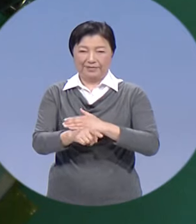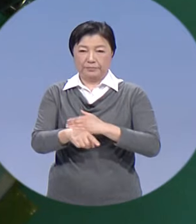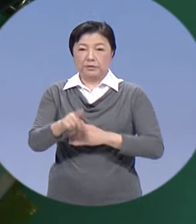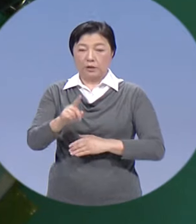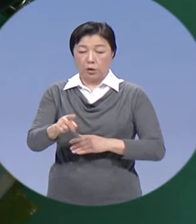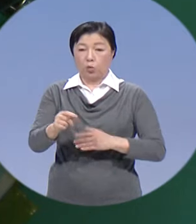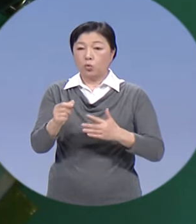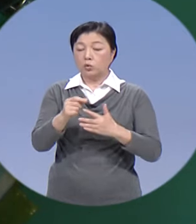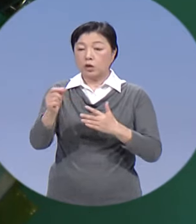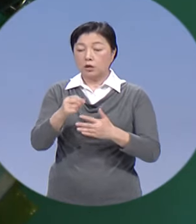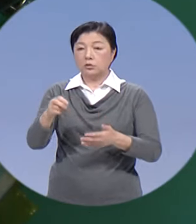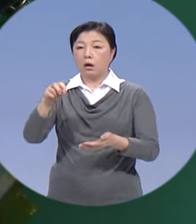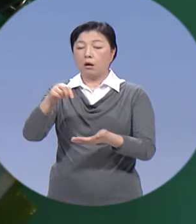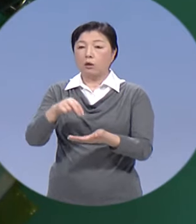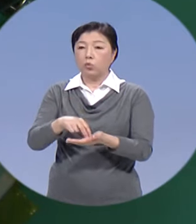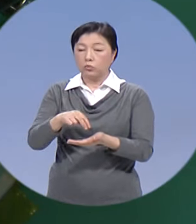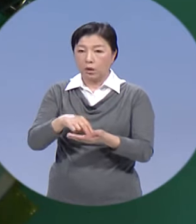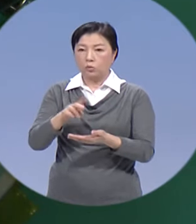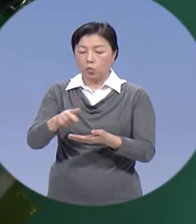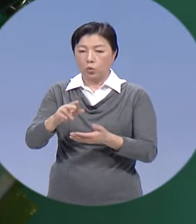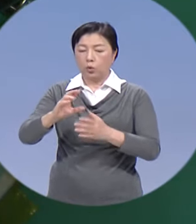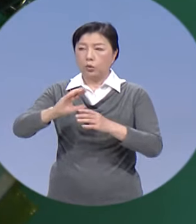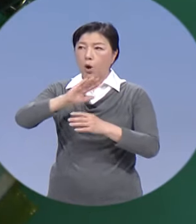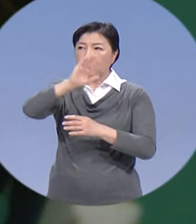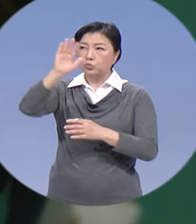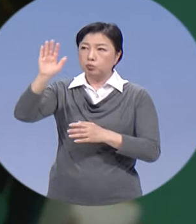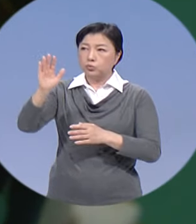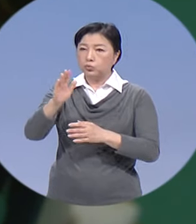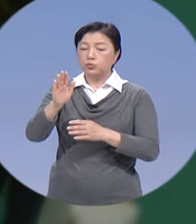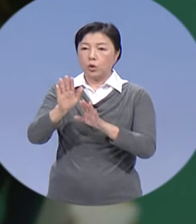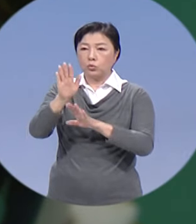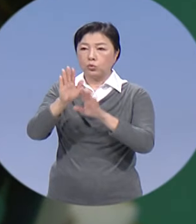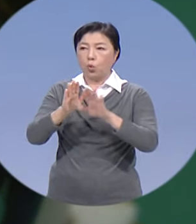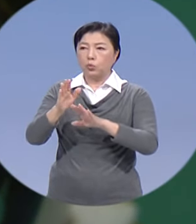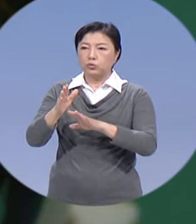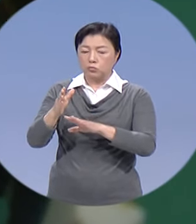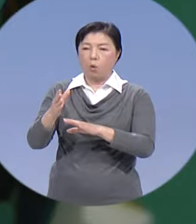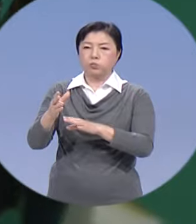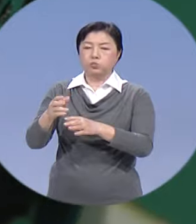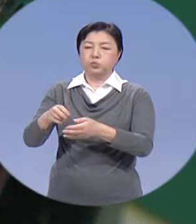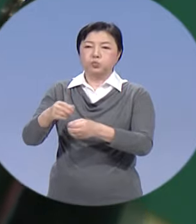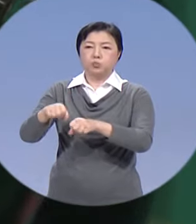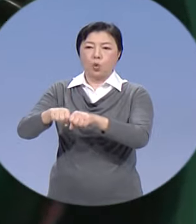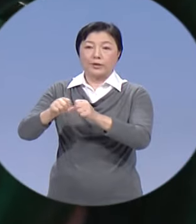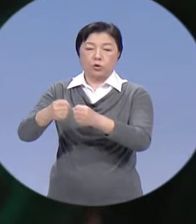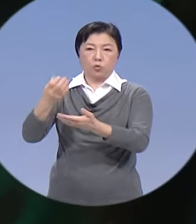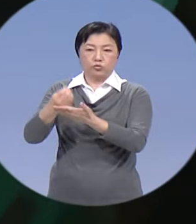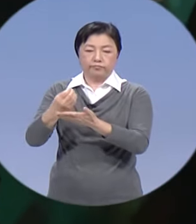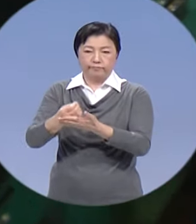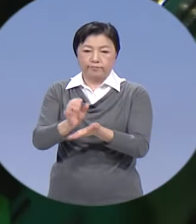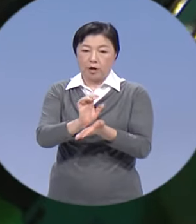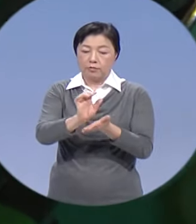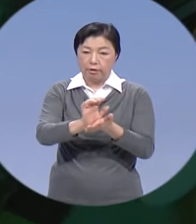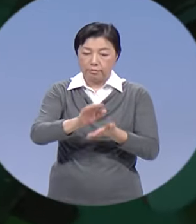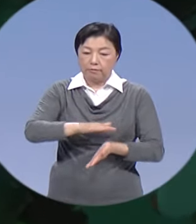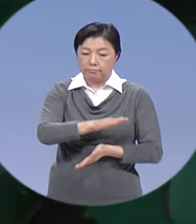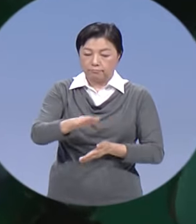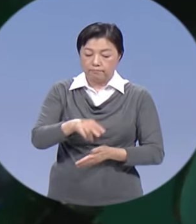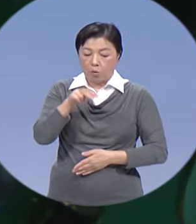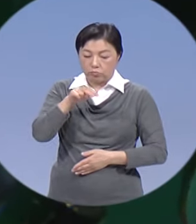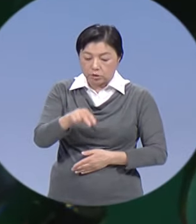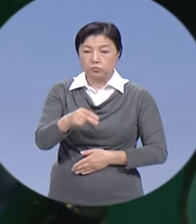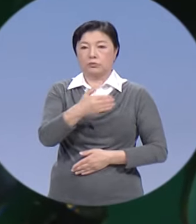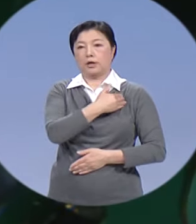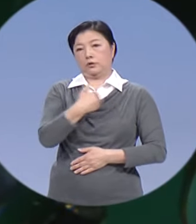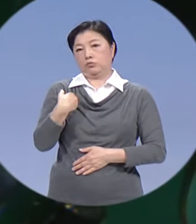ンサーが乗っていることによって宇宙での様子を記録することができ、そのデータを使って地上でも見ることができます